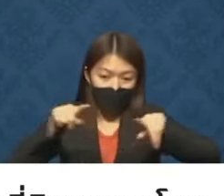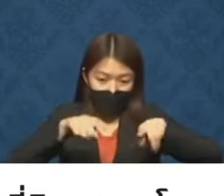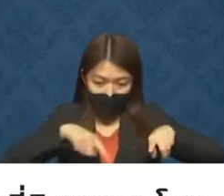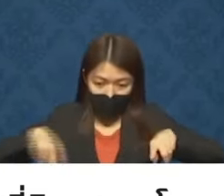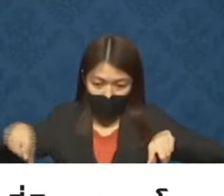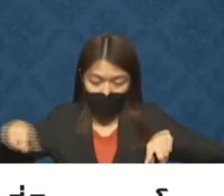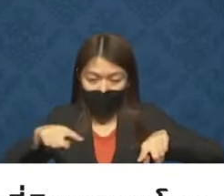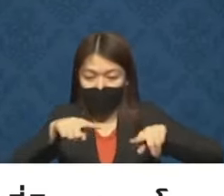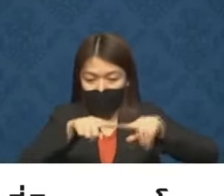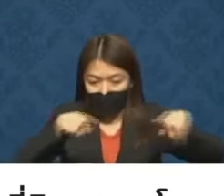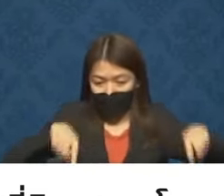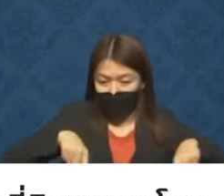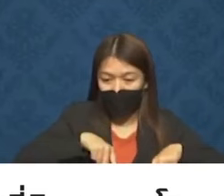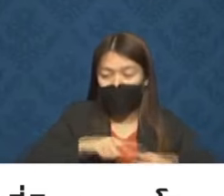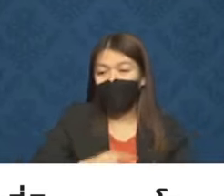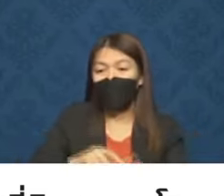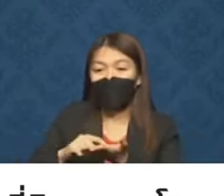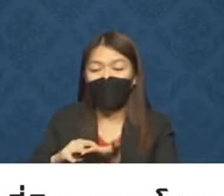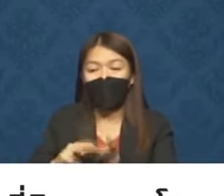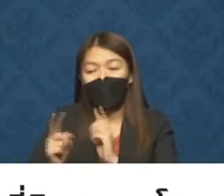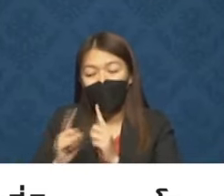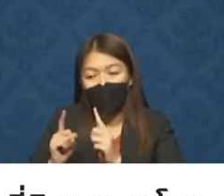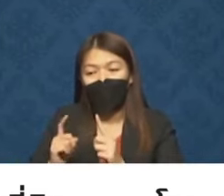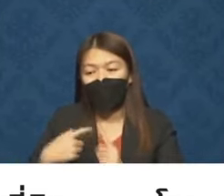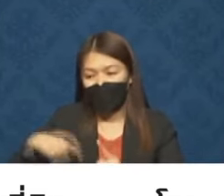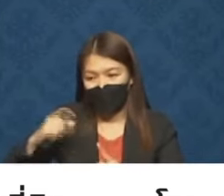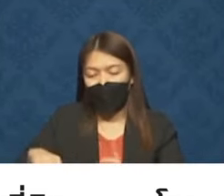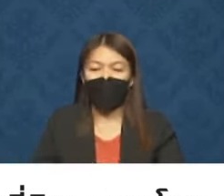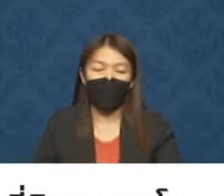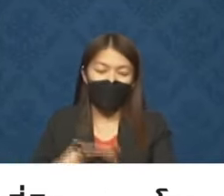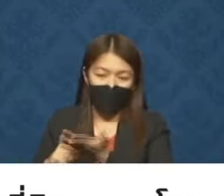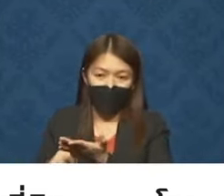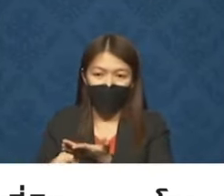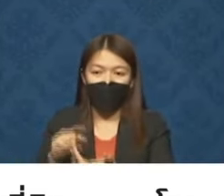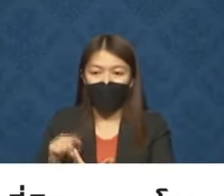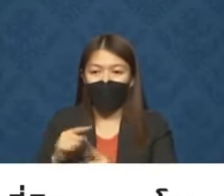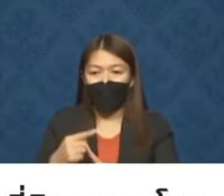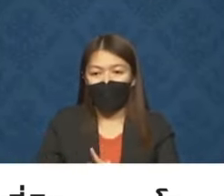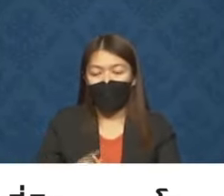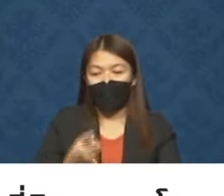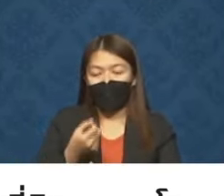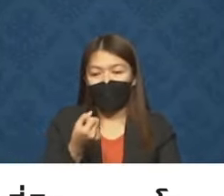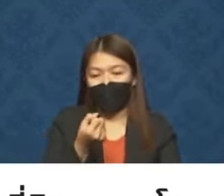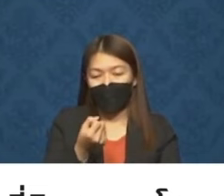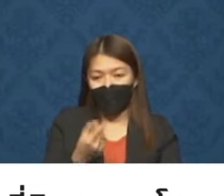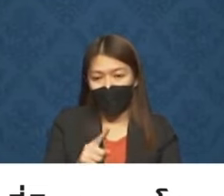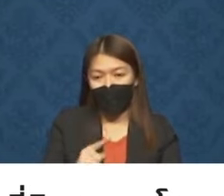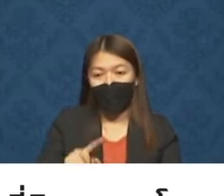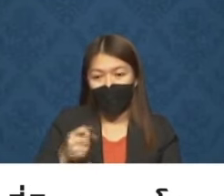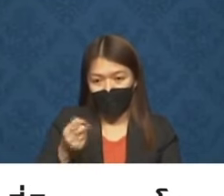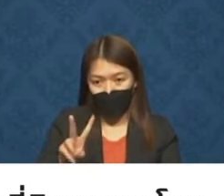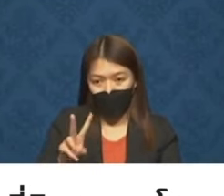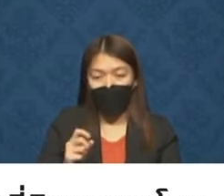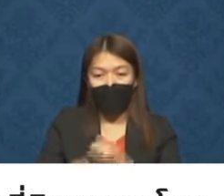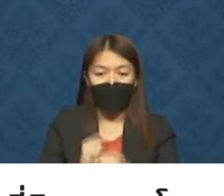ถไฟก็มีหนังสือตอบกลับมาในวันที่9ธันวาคมบอกว่าให้กรมที่ดินไปเพิกถอนตามแนวแผนที่ที่ใช้อ้างอิงในศาล